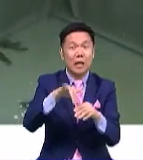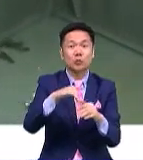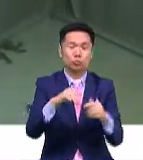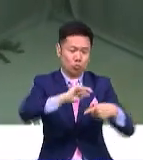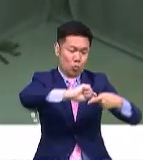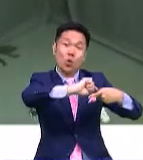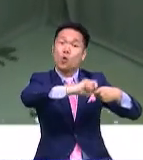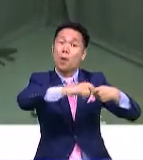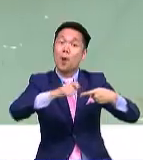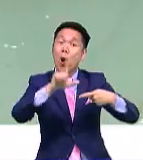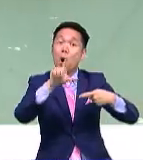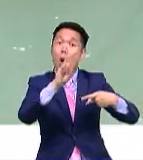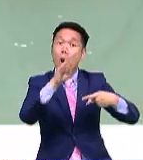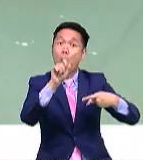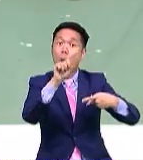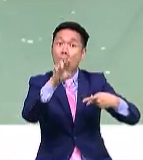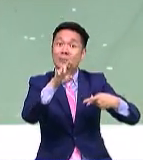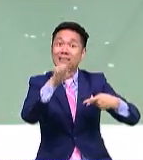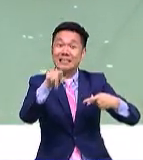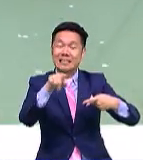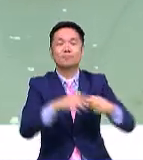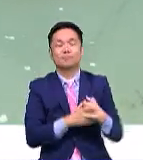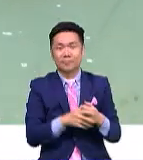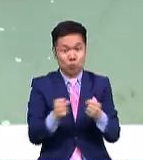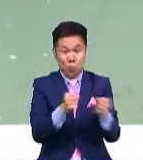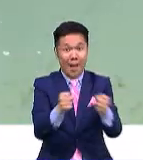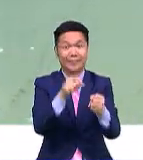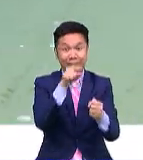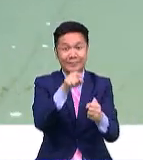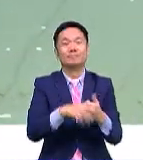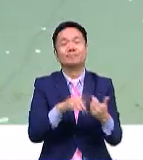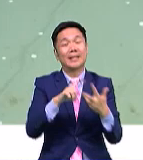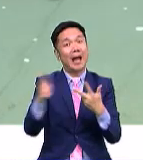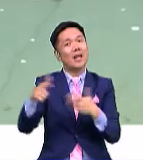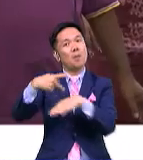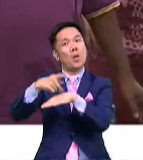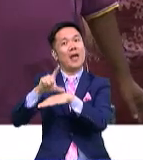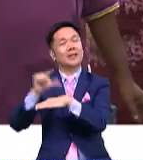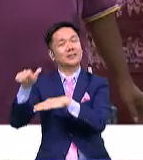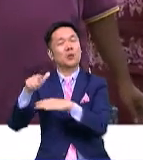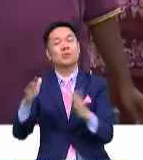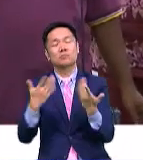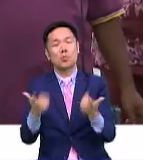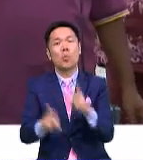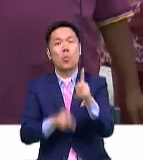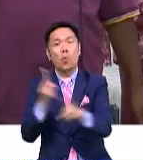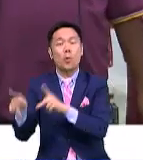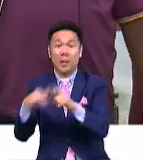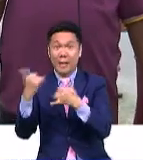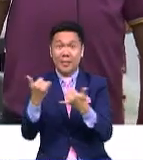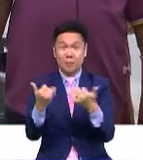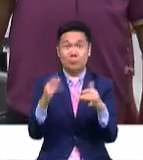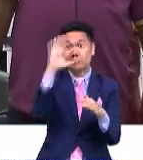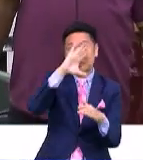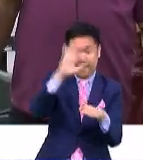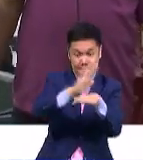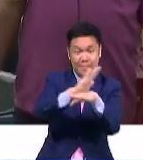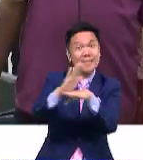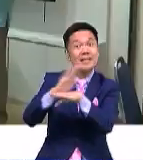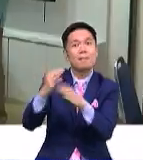Tawar. Inisiatif itu turut memanfaatkan sekumpulan penduduk Langkawi untuk menjana ekonomi baru.